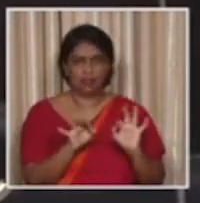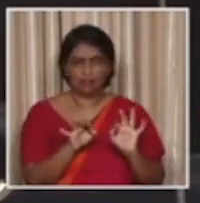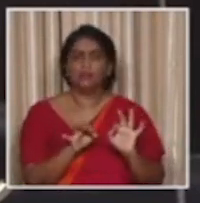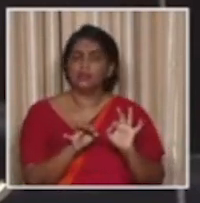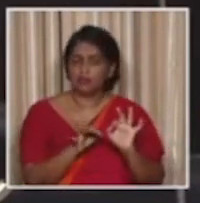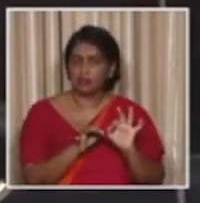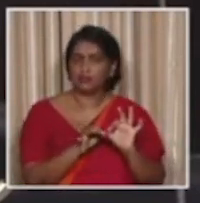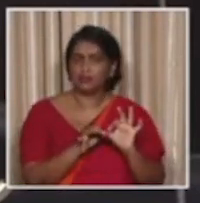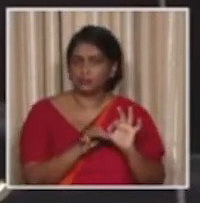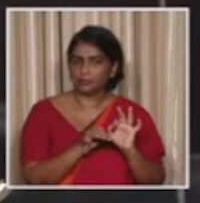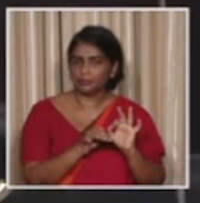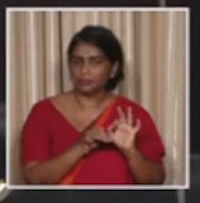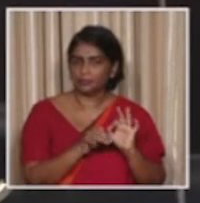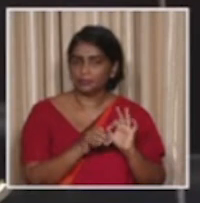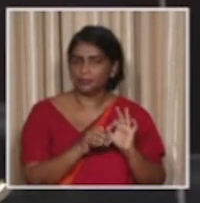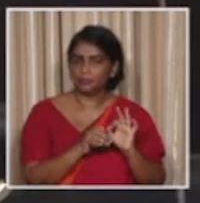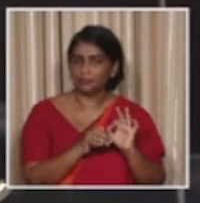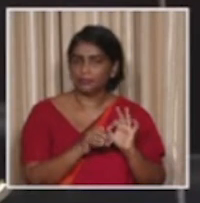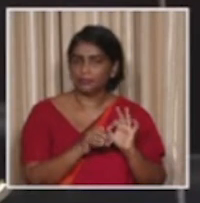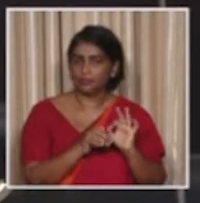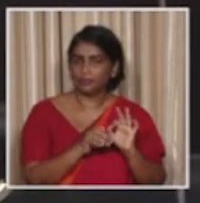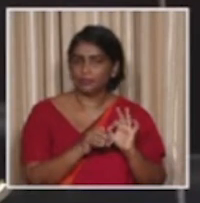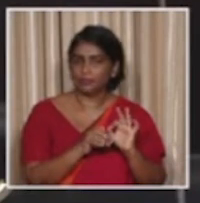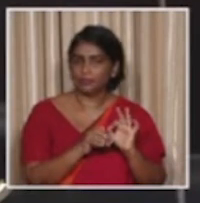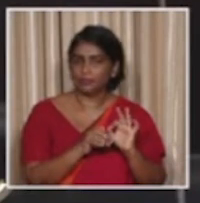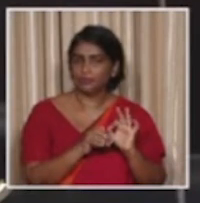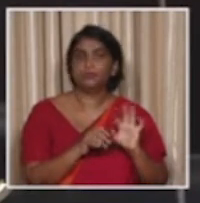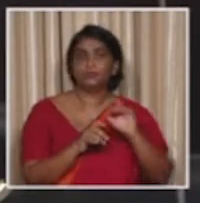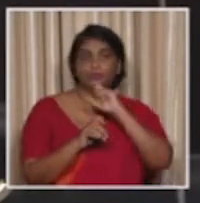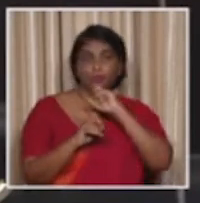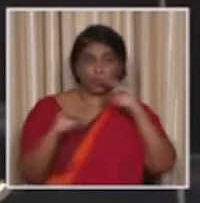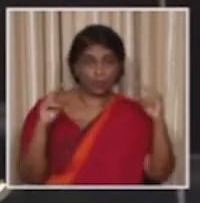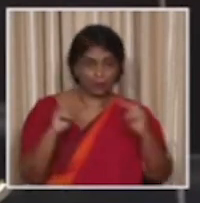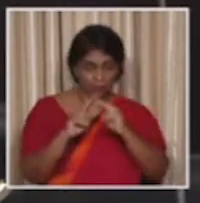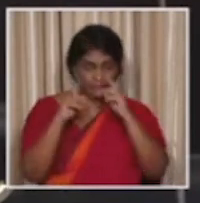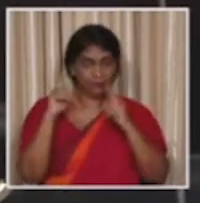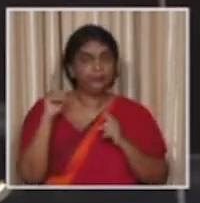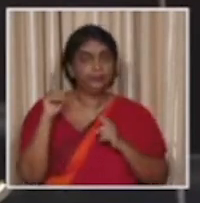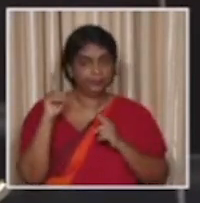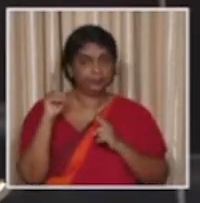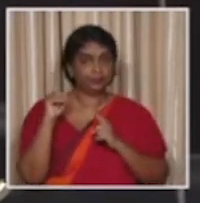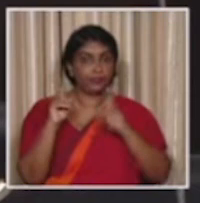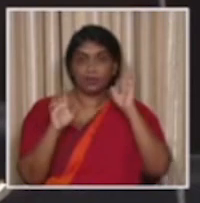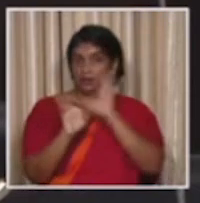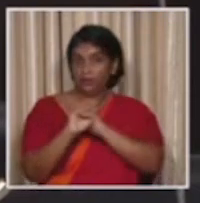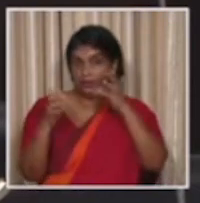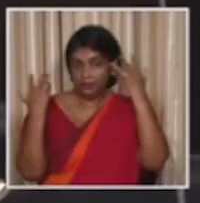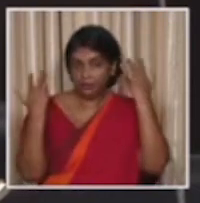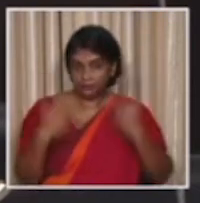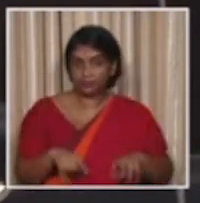ඒ මේ නීති මේ මේ අධිකරණයේ ඩිටර්මිනේෂන් එක කියවලා